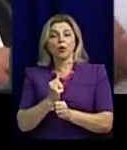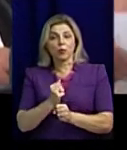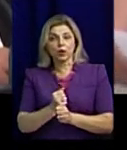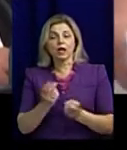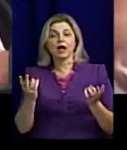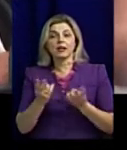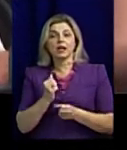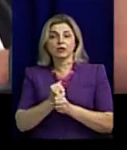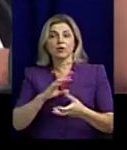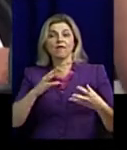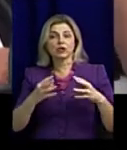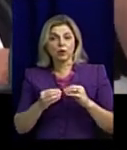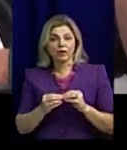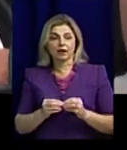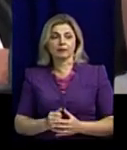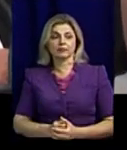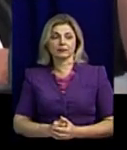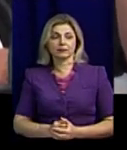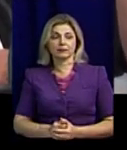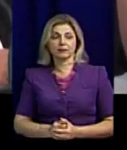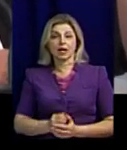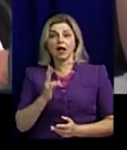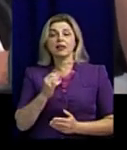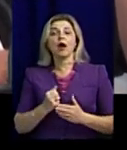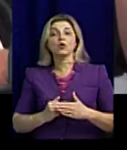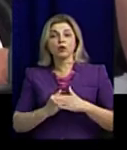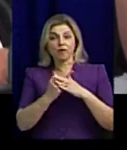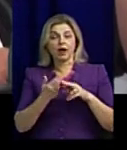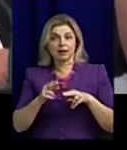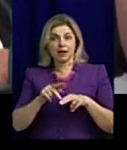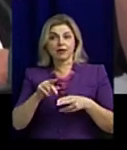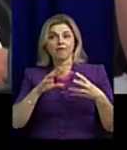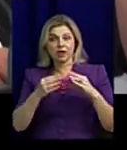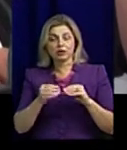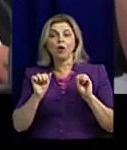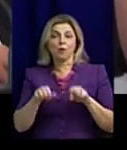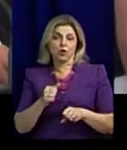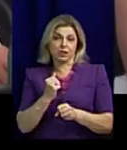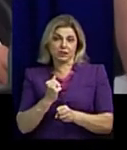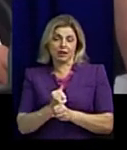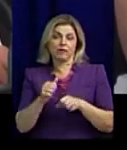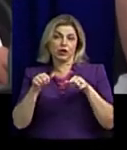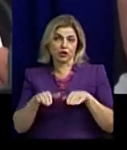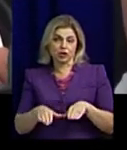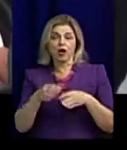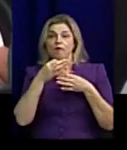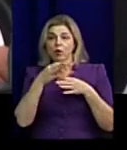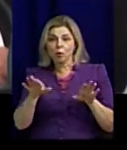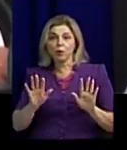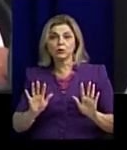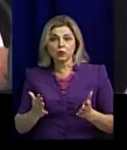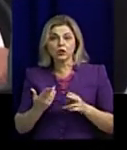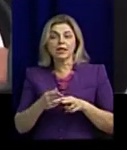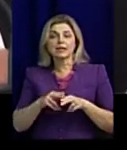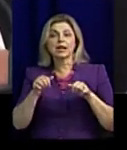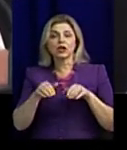провести, зробити висновки і на базі цих висновків можна буде прийняти будь-які рішення. В будь-якому іншому разі це